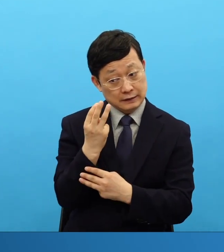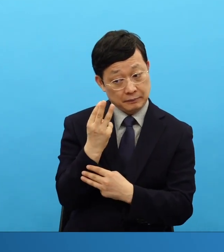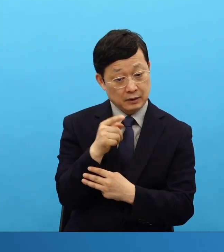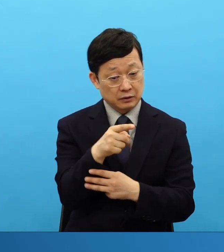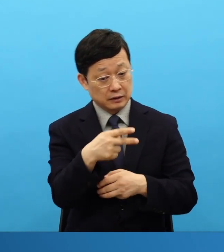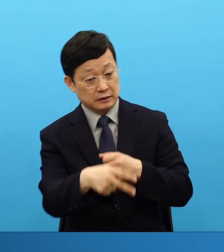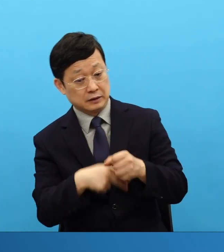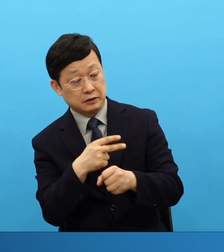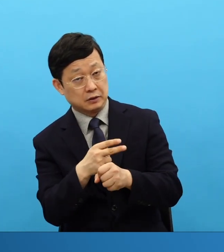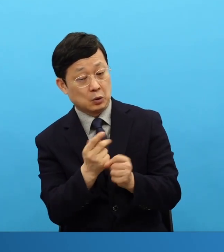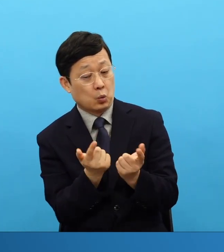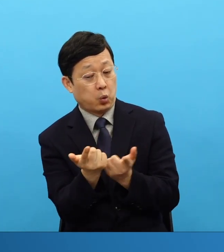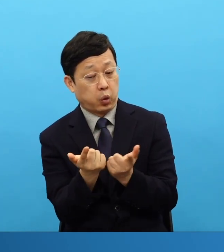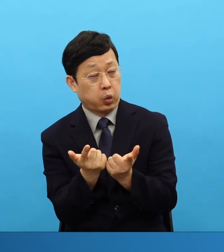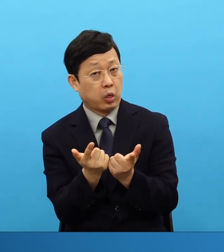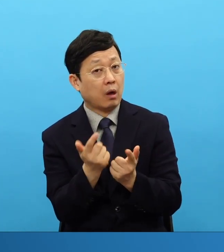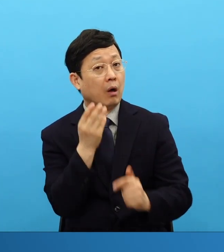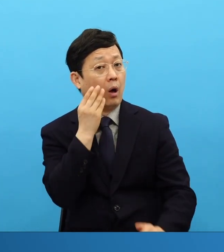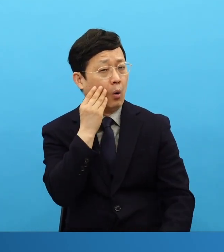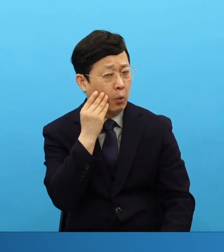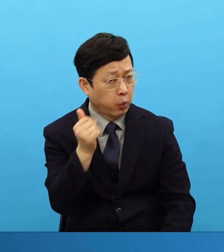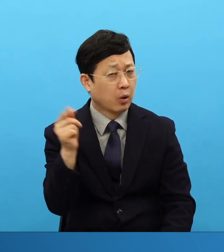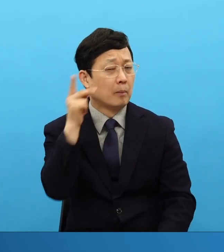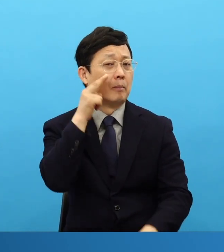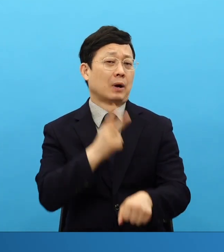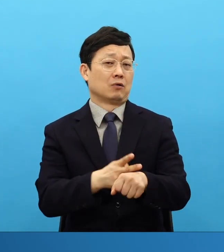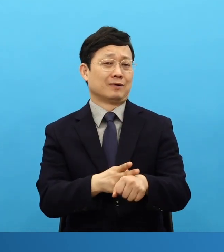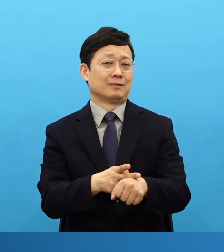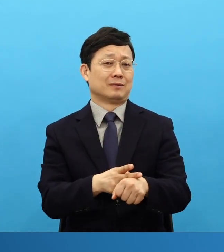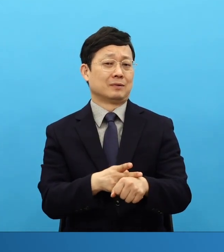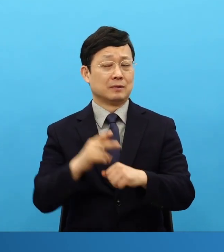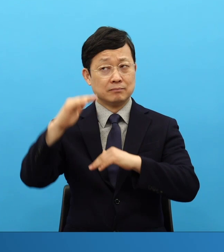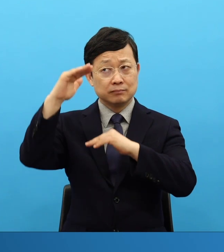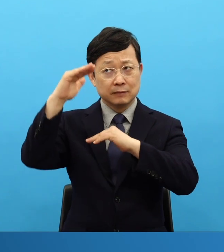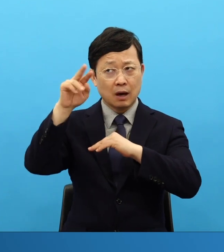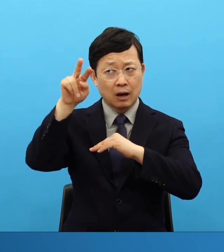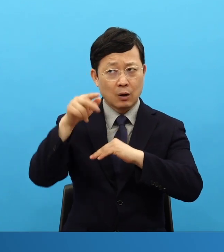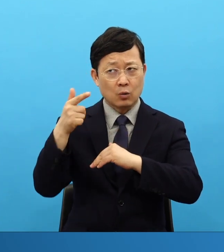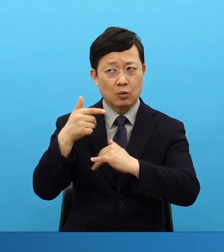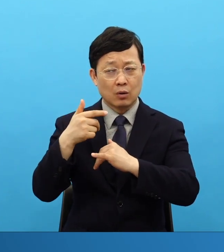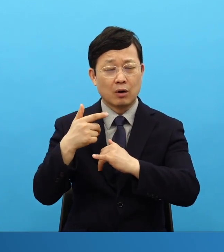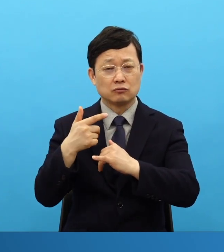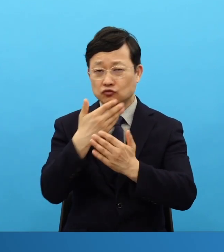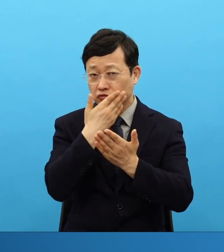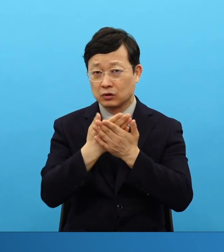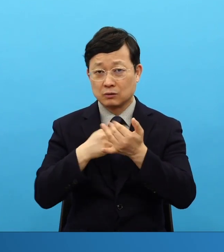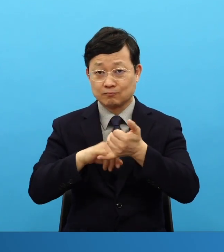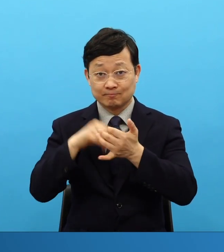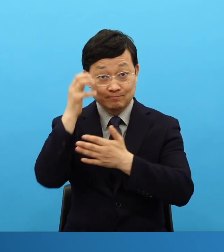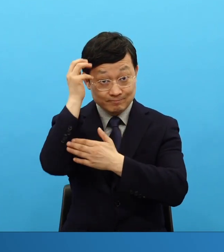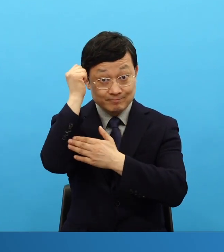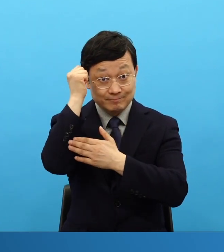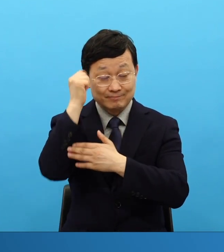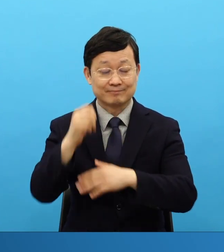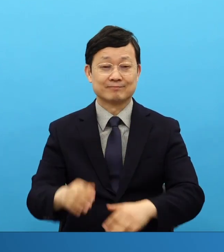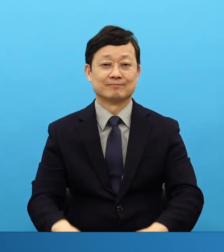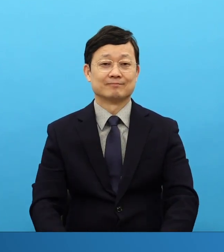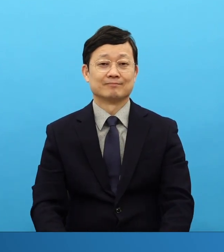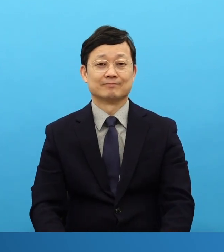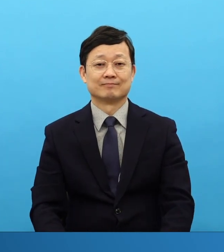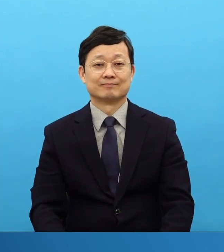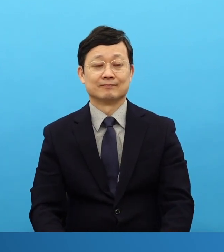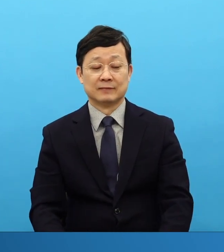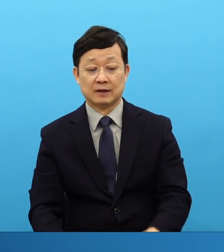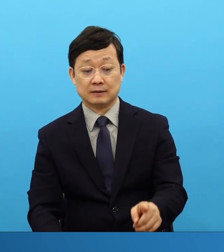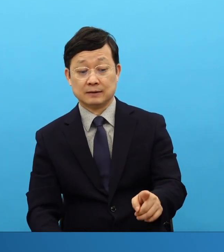거죠. 3 months, 3 years. 꼭 기억해야 됩니다. You have to remember this. 쉽게 말하면. 스스로